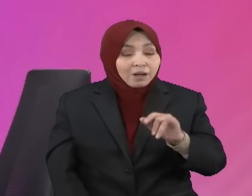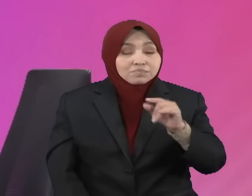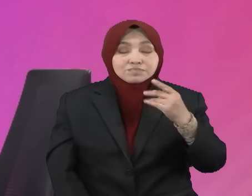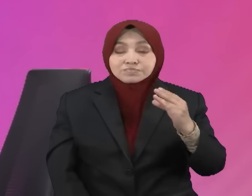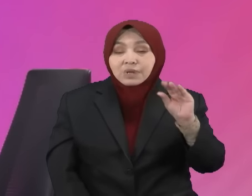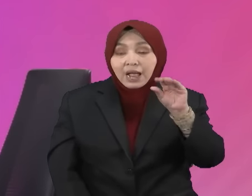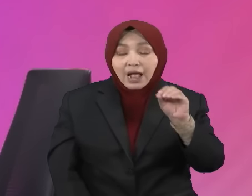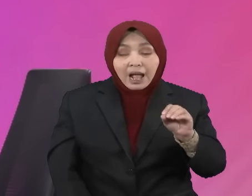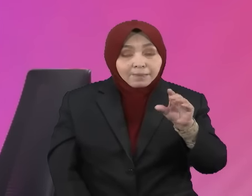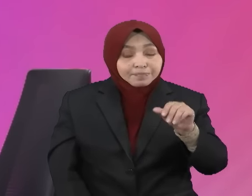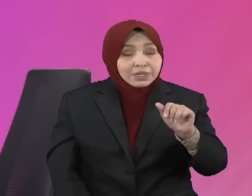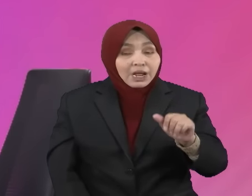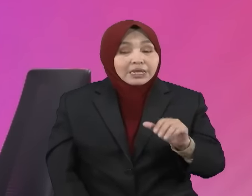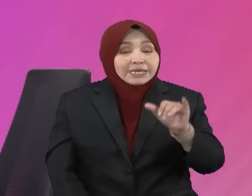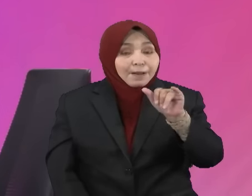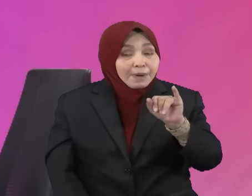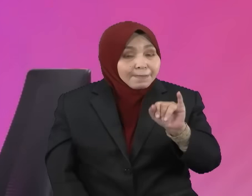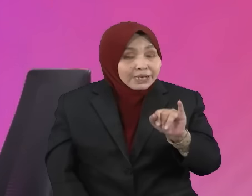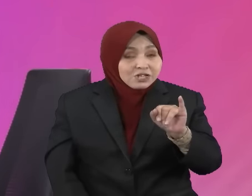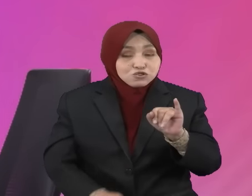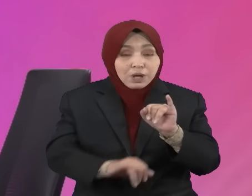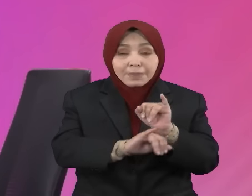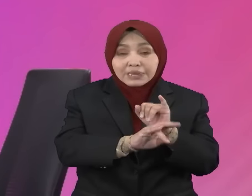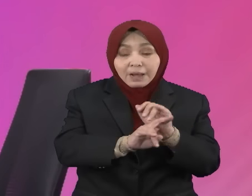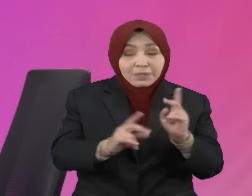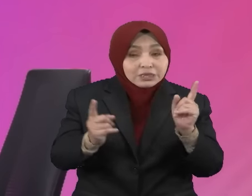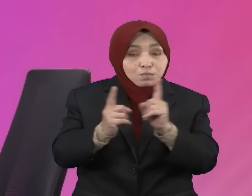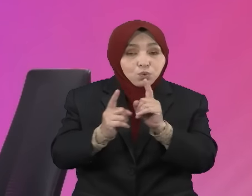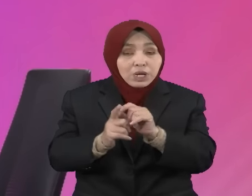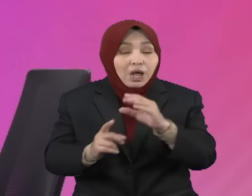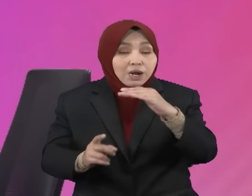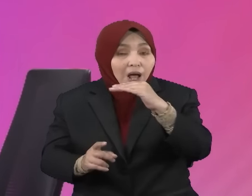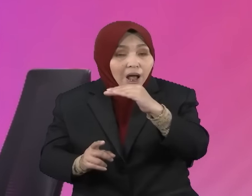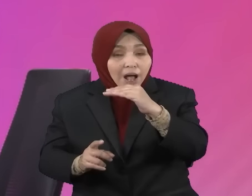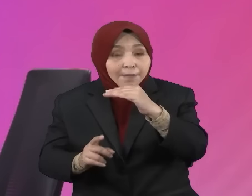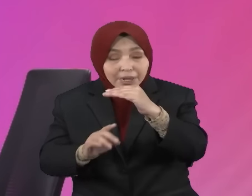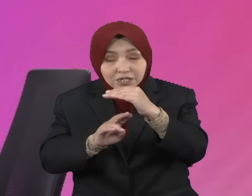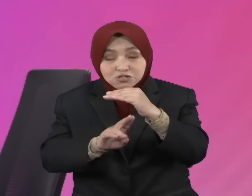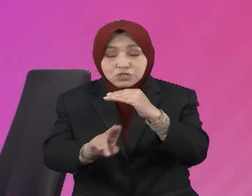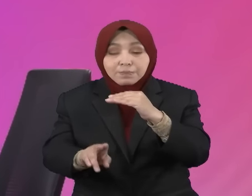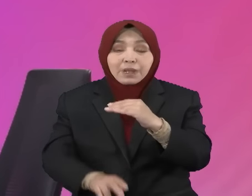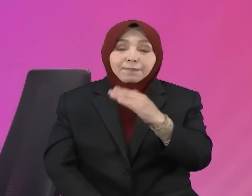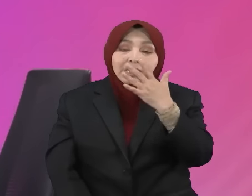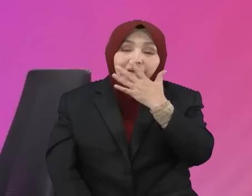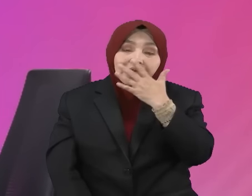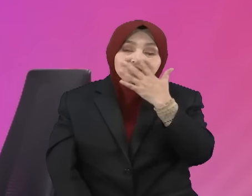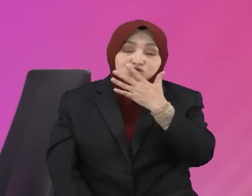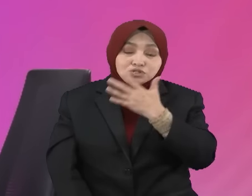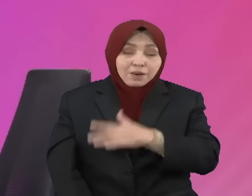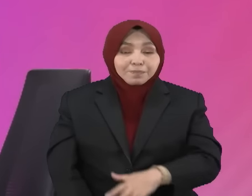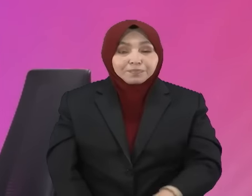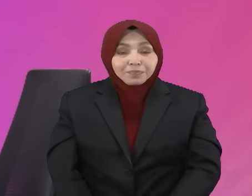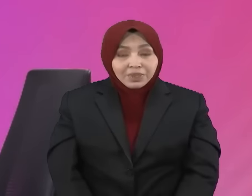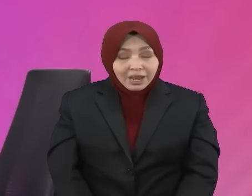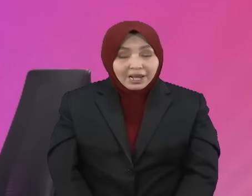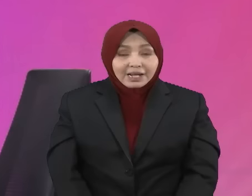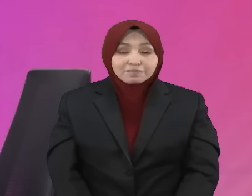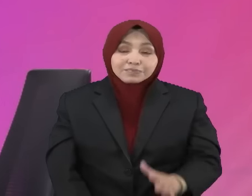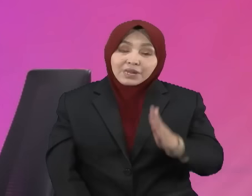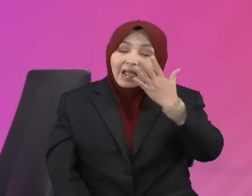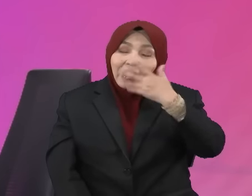bertemu dengan ha yang berbaris di depan. Ustaz sebut apa? Ha apa? Ha spicy. Ha